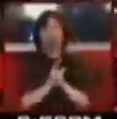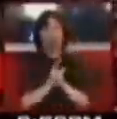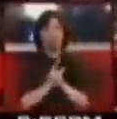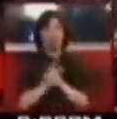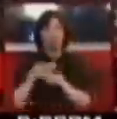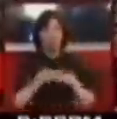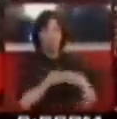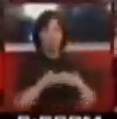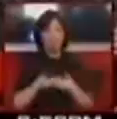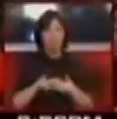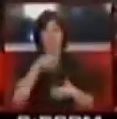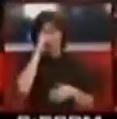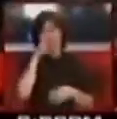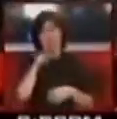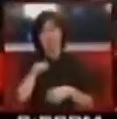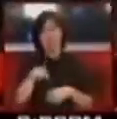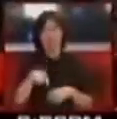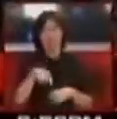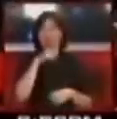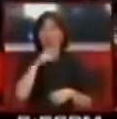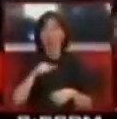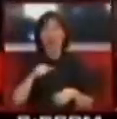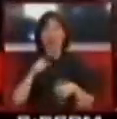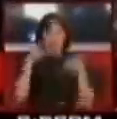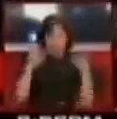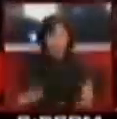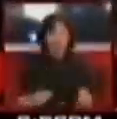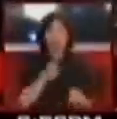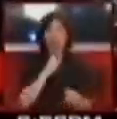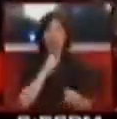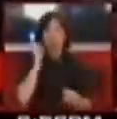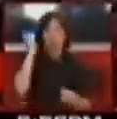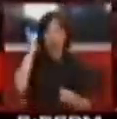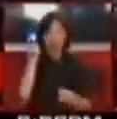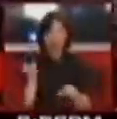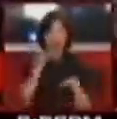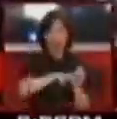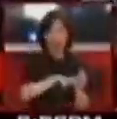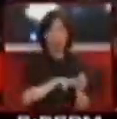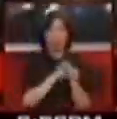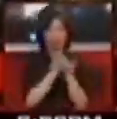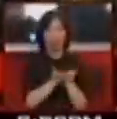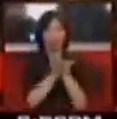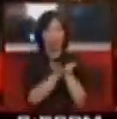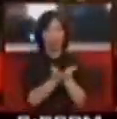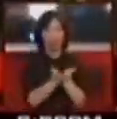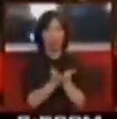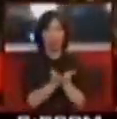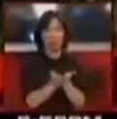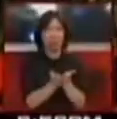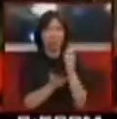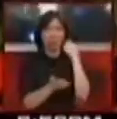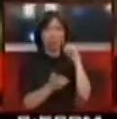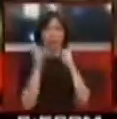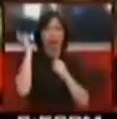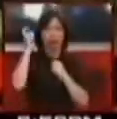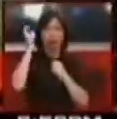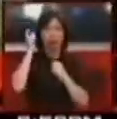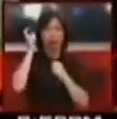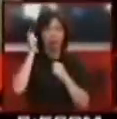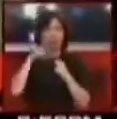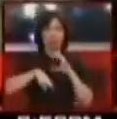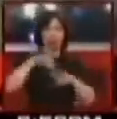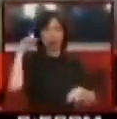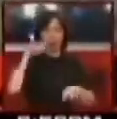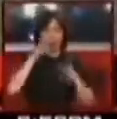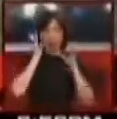patuloy pa rin ang ulan at hindi bumababa ang level ng tubig. Agad namin silang isinakay sa balsa. Para mas mabilis namin mailabas ang mag-ina, nagpasya